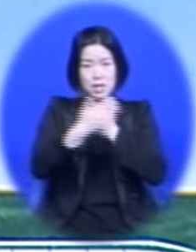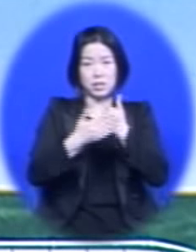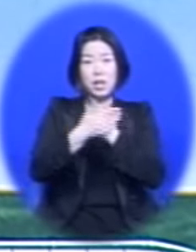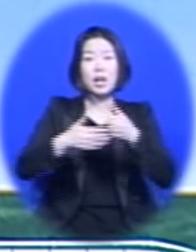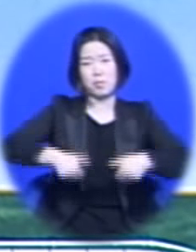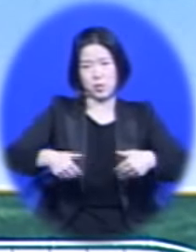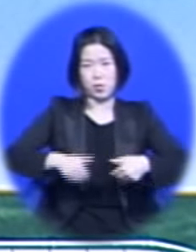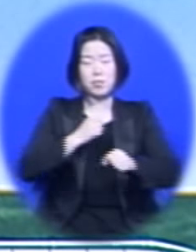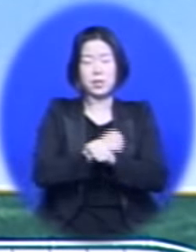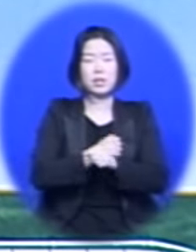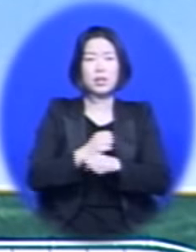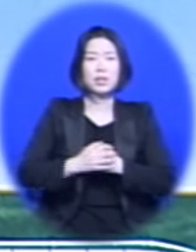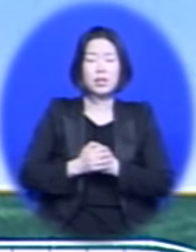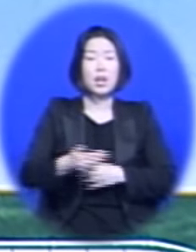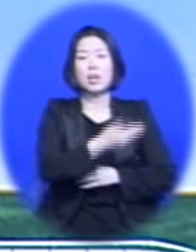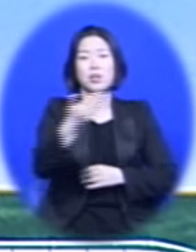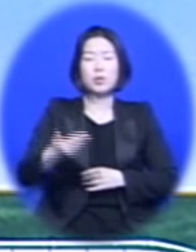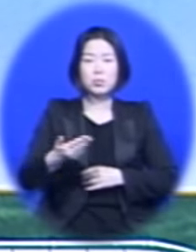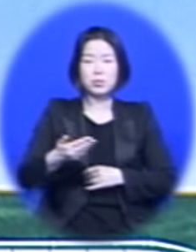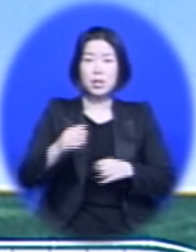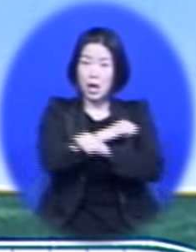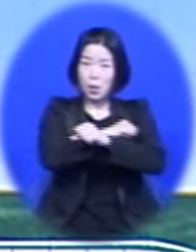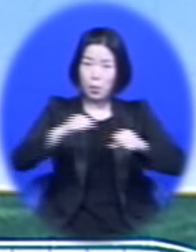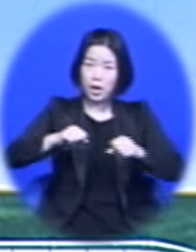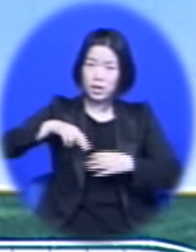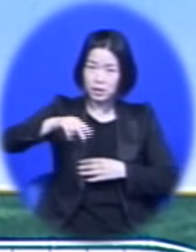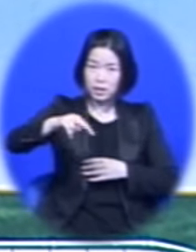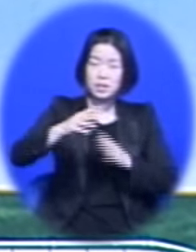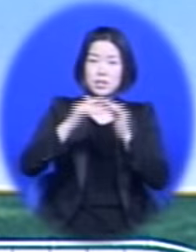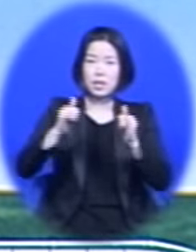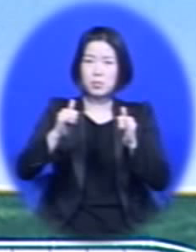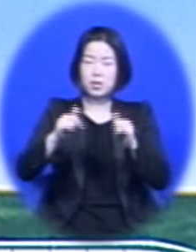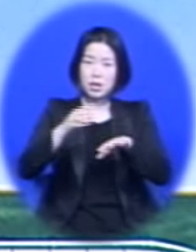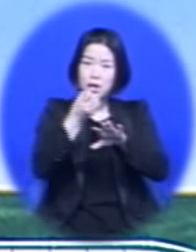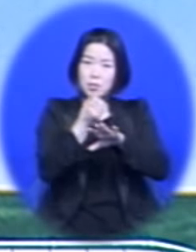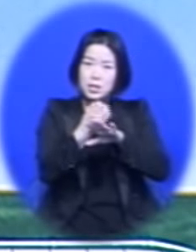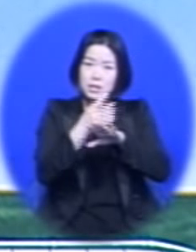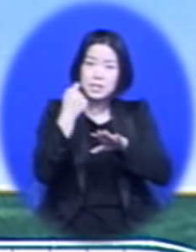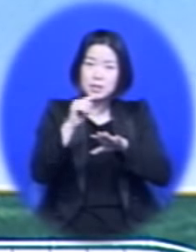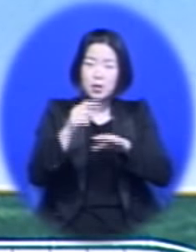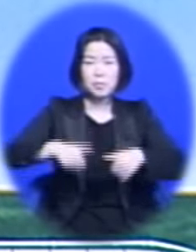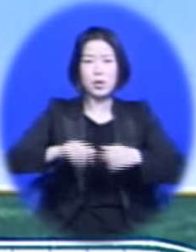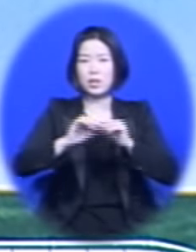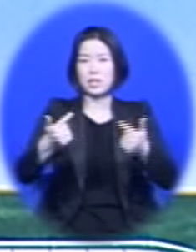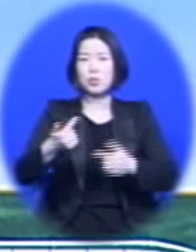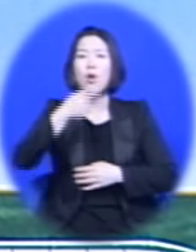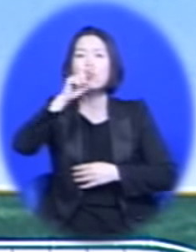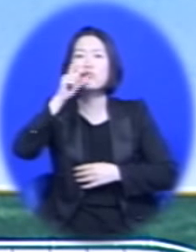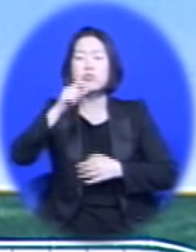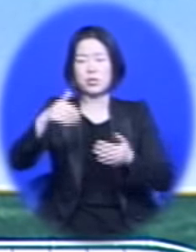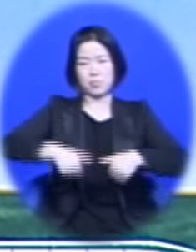필요한 거예요. 여러분, 광야를 지나가는 사람에게는 황금 덩어리가 필요한 게 아니고 생수가 필요합니다.